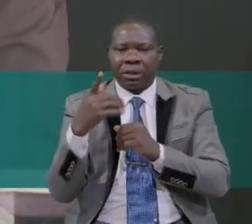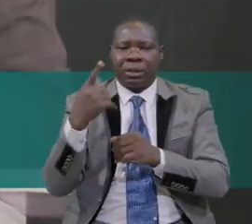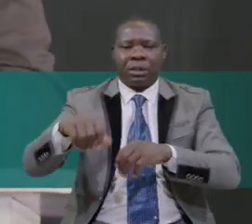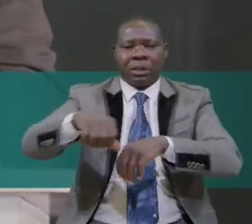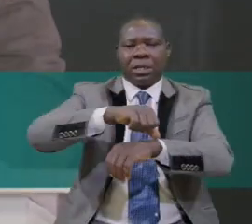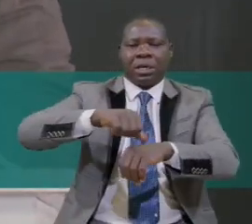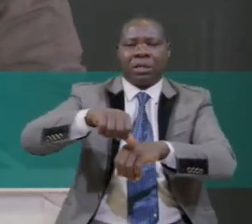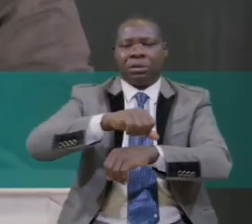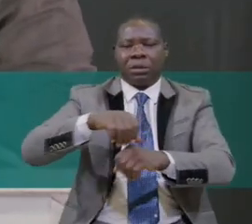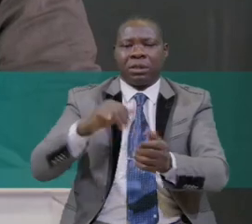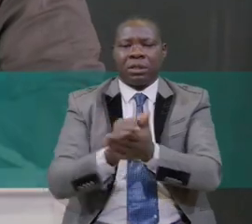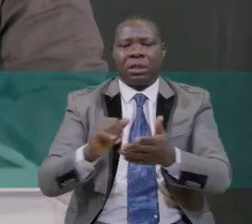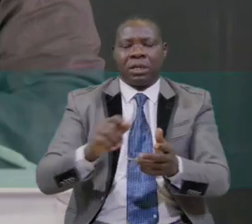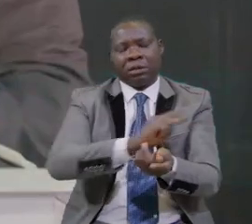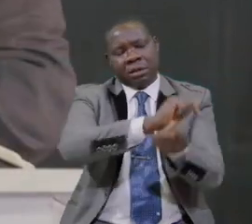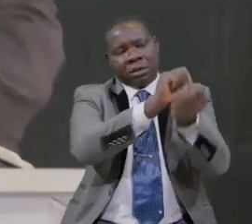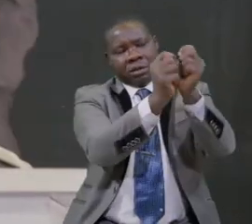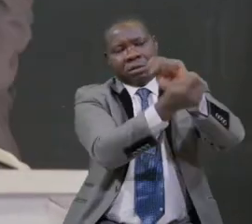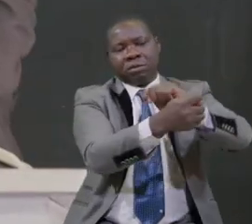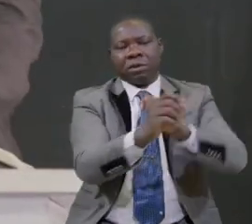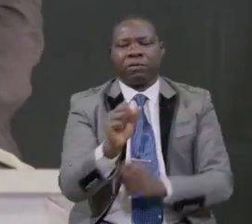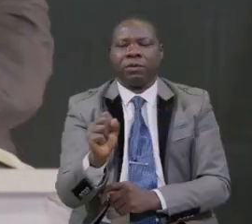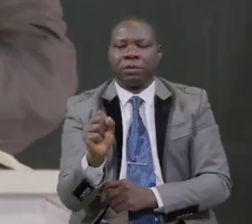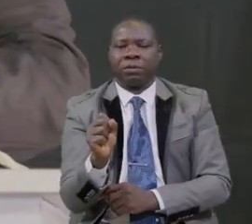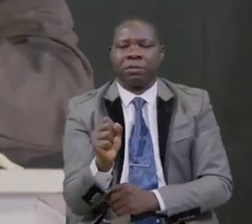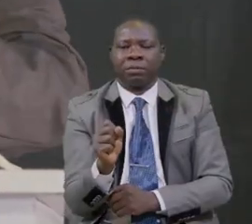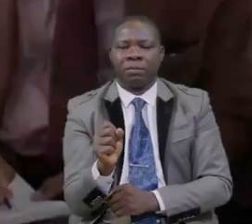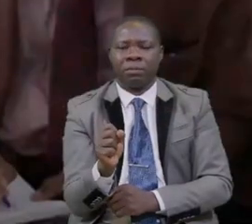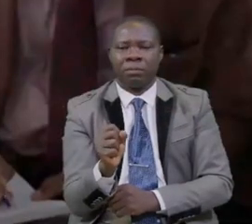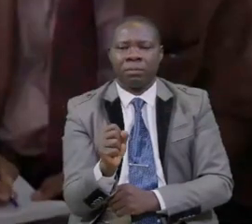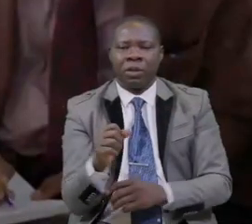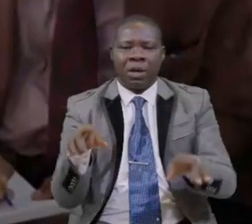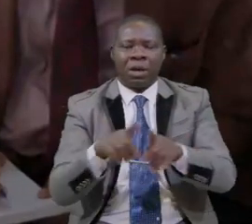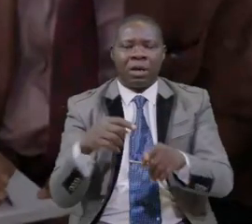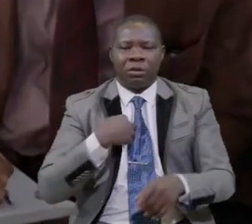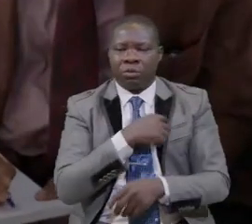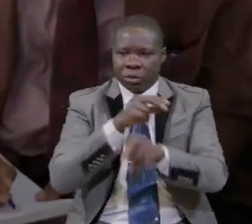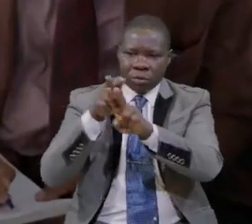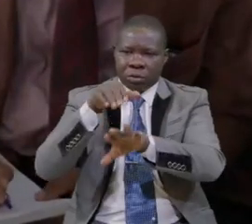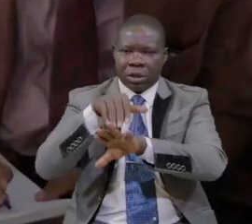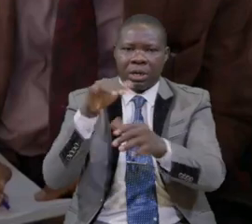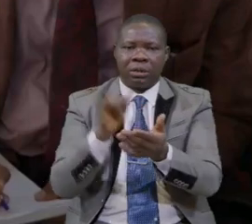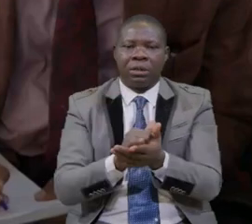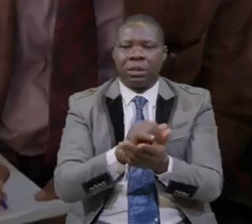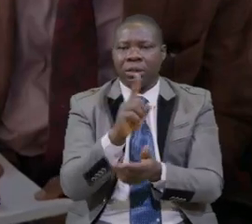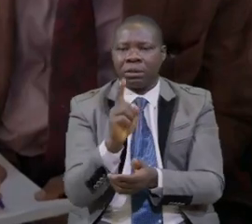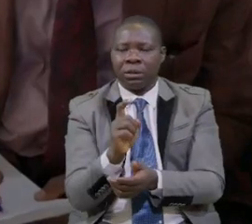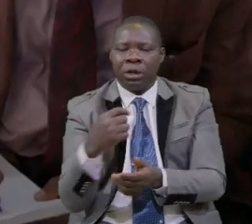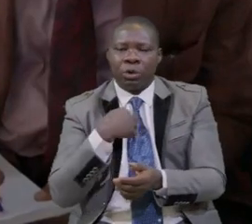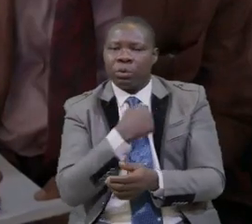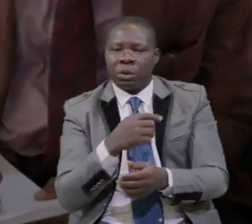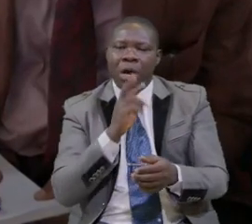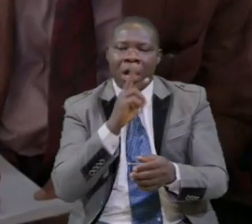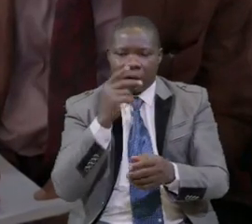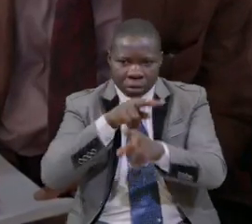L'onction qui transforme comme nous considérons cela, il y a trois points